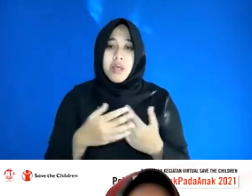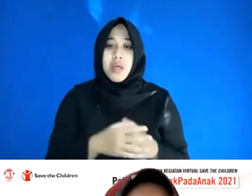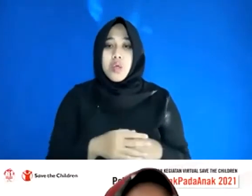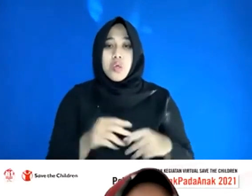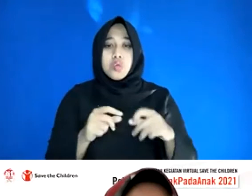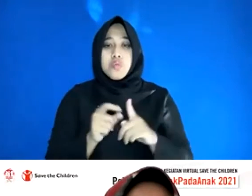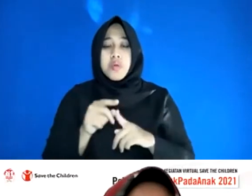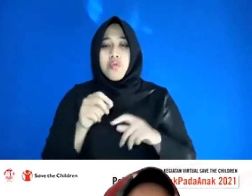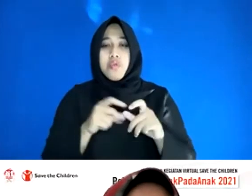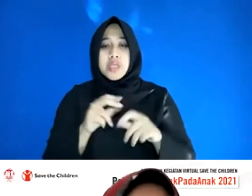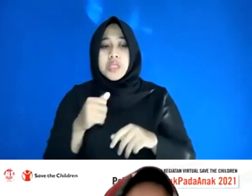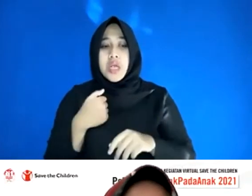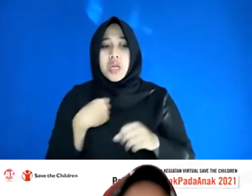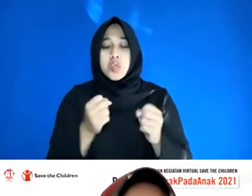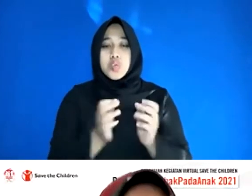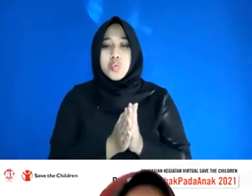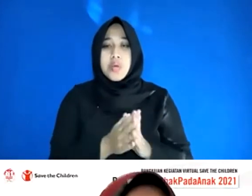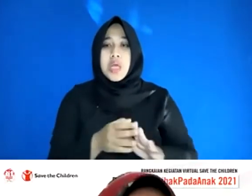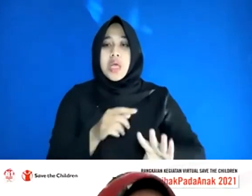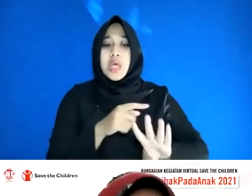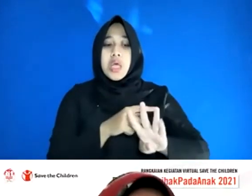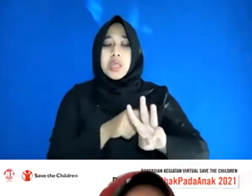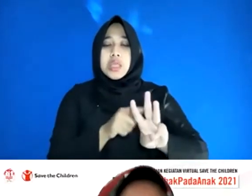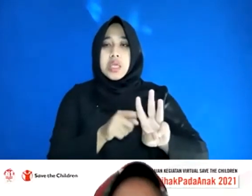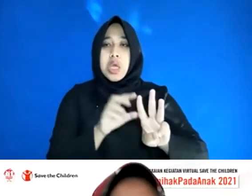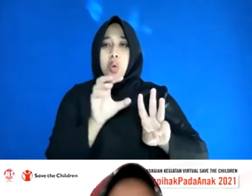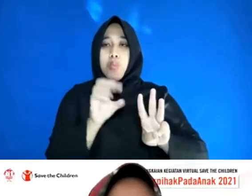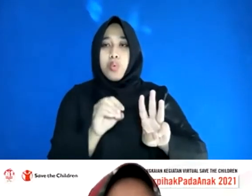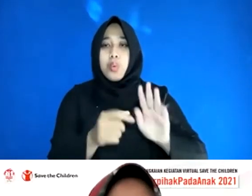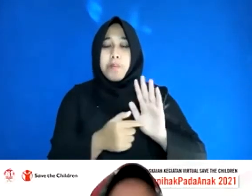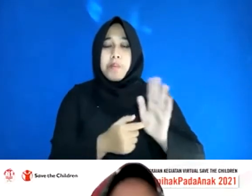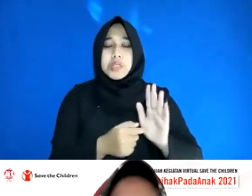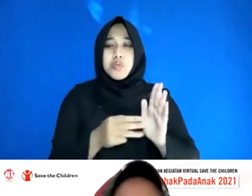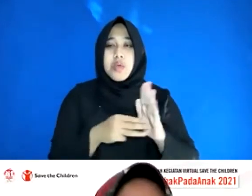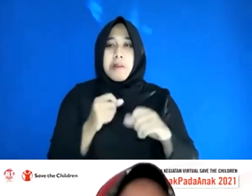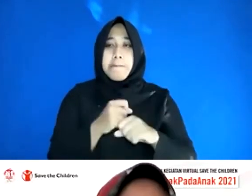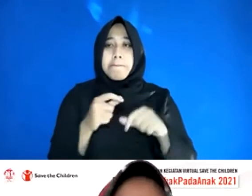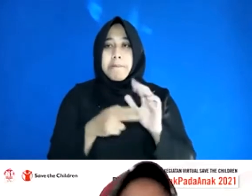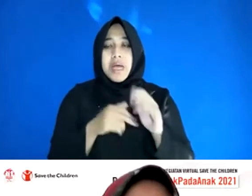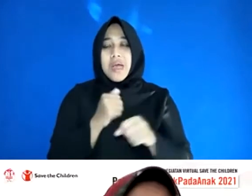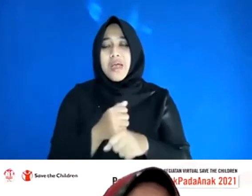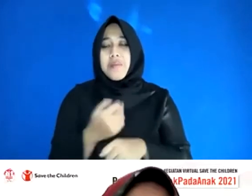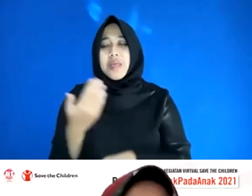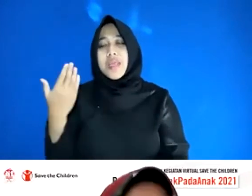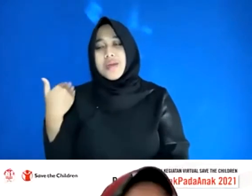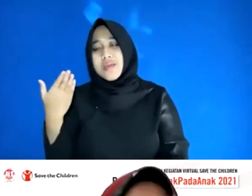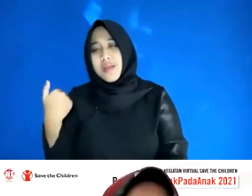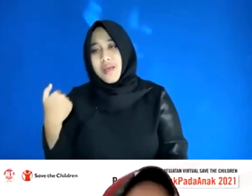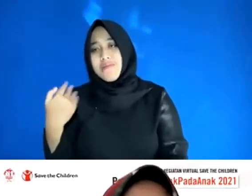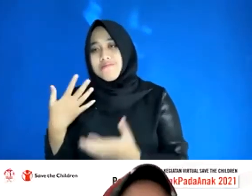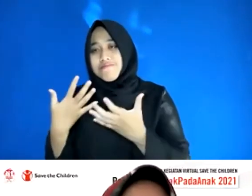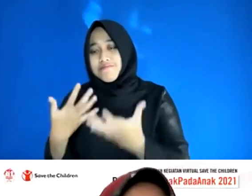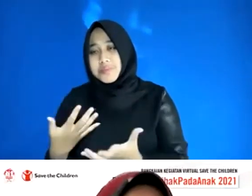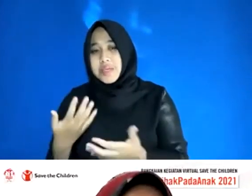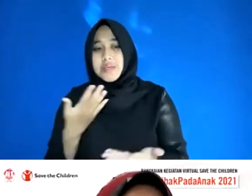itu kurang lebih ada 30 mahasiswa yang magang. Jadi kami lebih ringan lah, jauh lebih ringan bebannya daripada